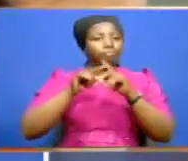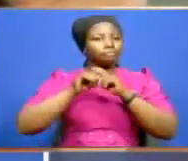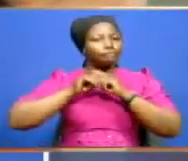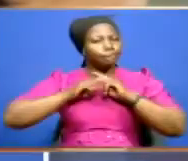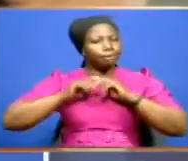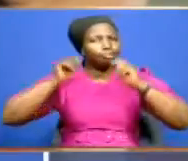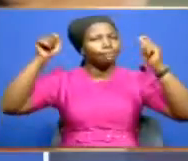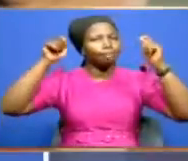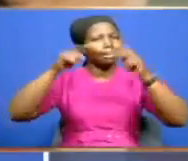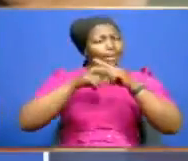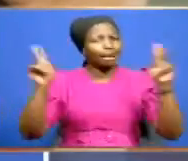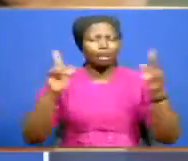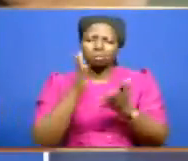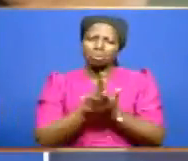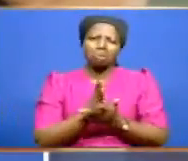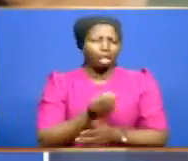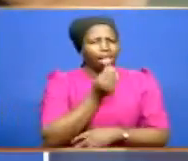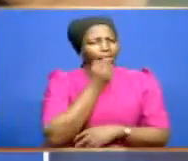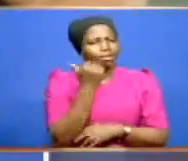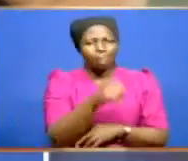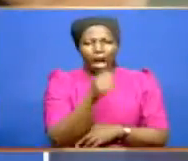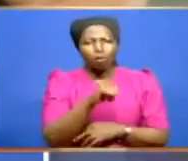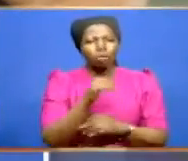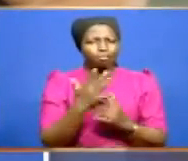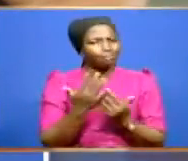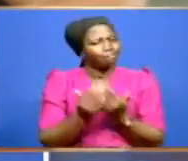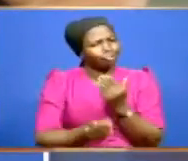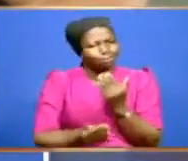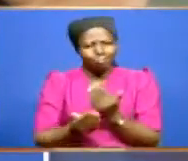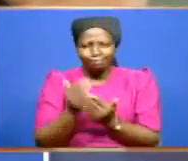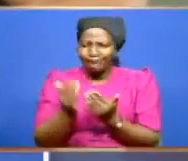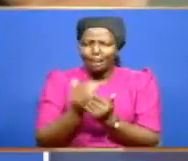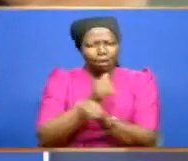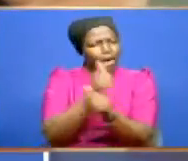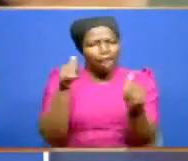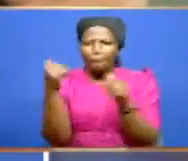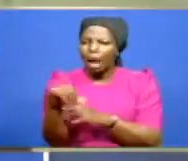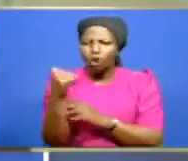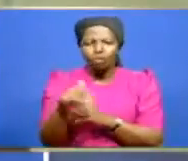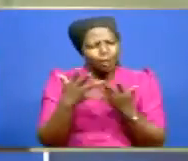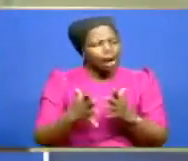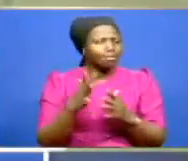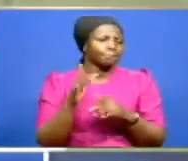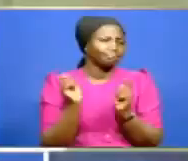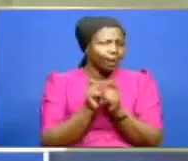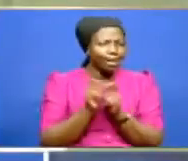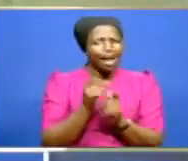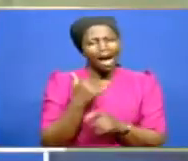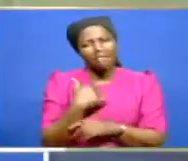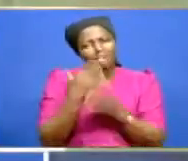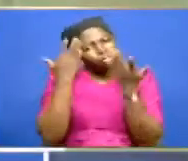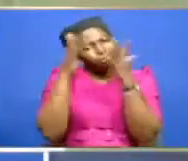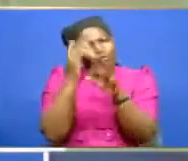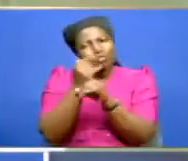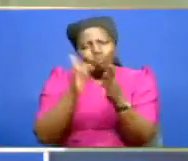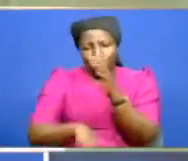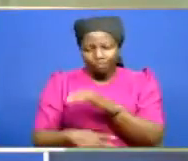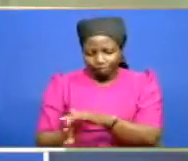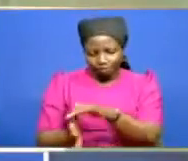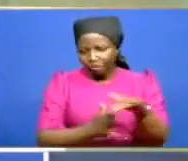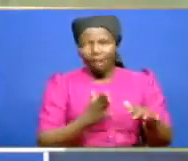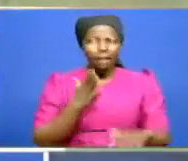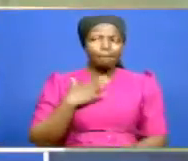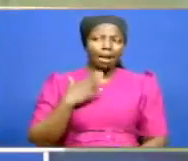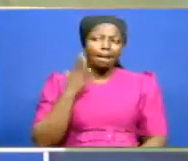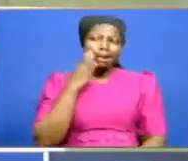chochote, tujadresiwa. Sasa mguu inaasha, sina vile tunaweza fanya. Kuna nyanya yangu mgonjwa sana.